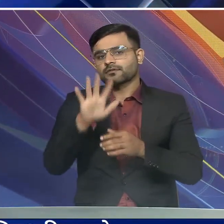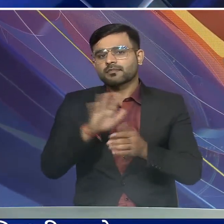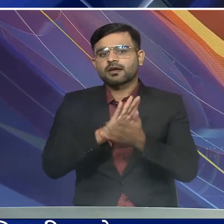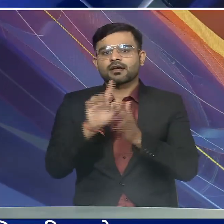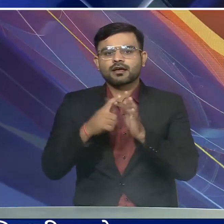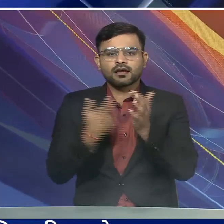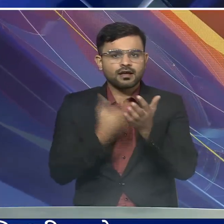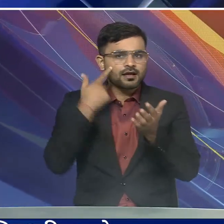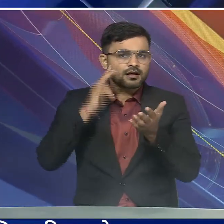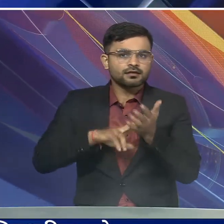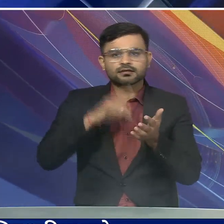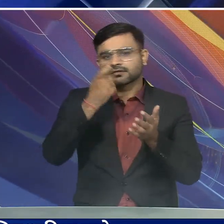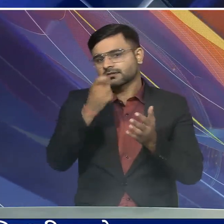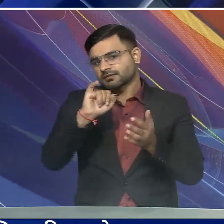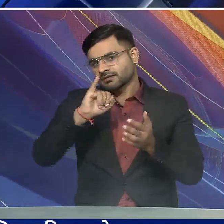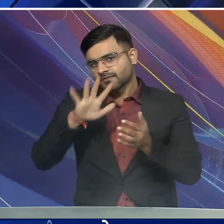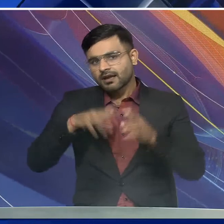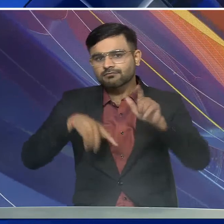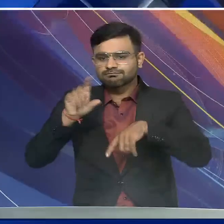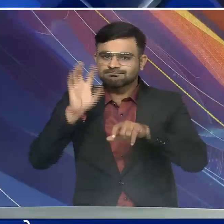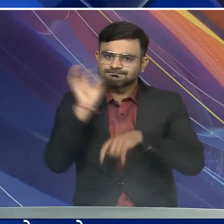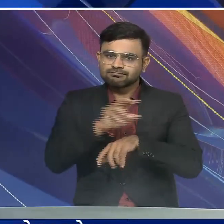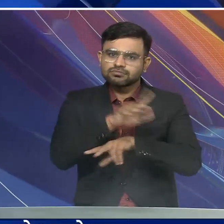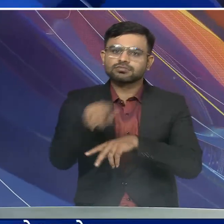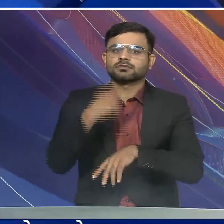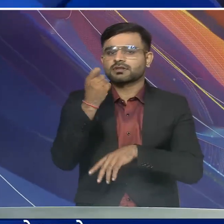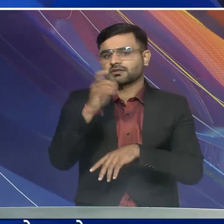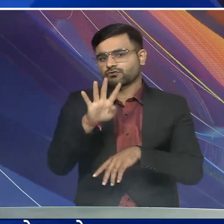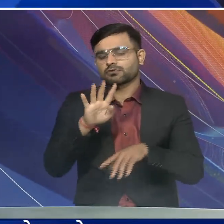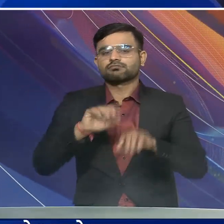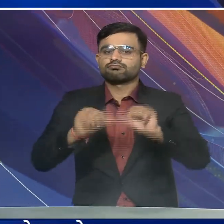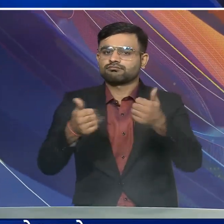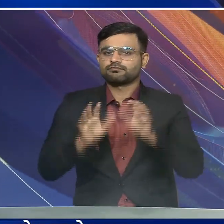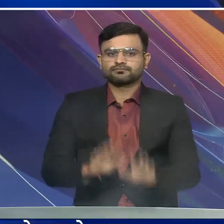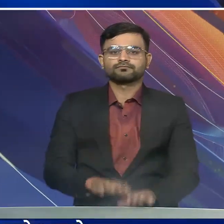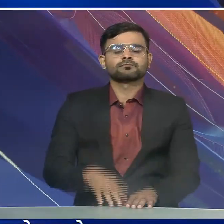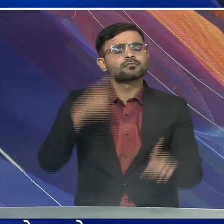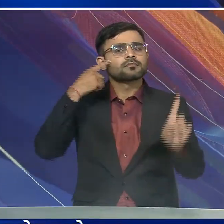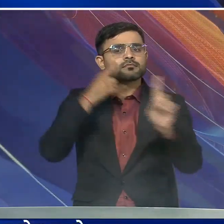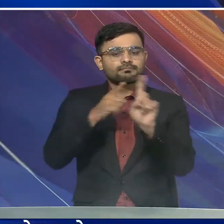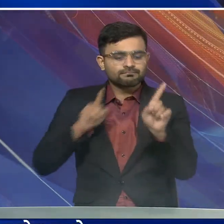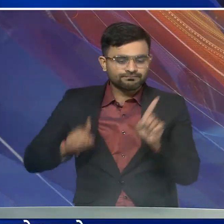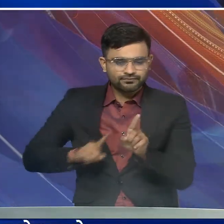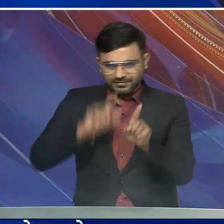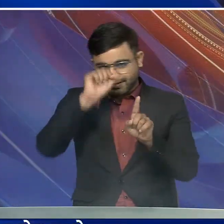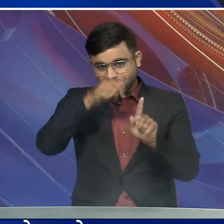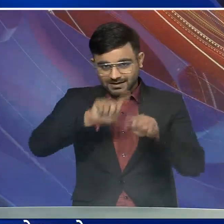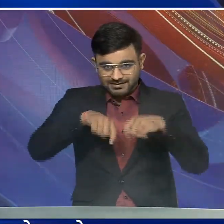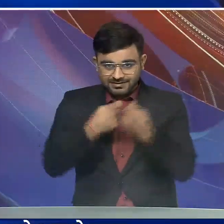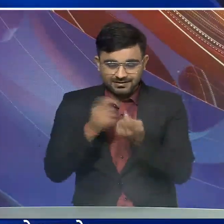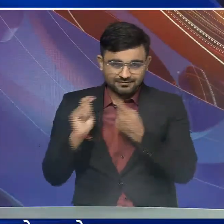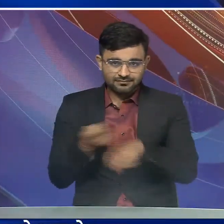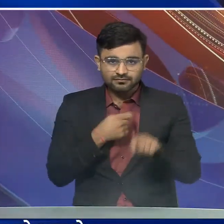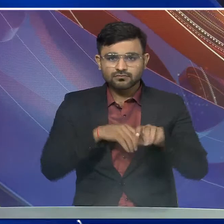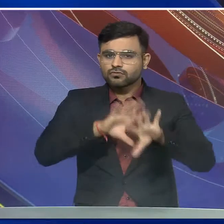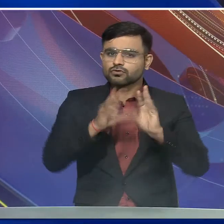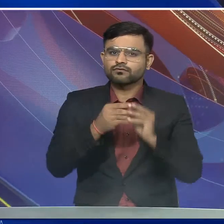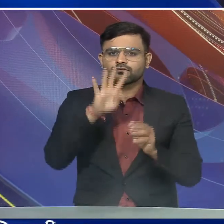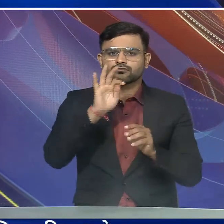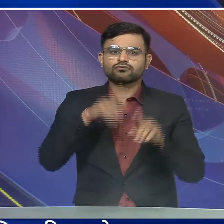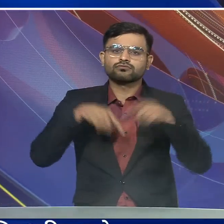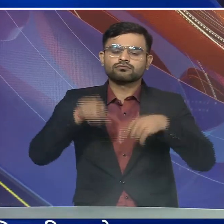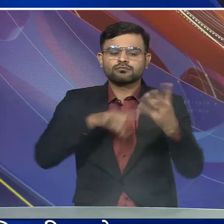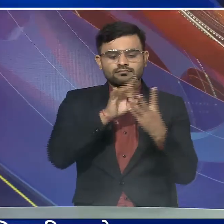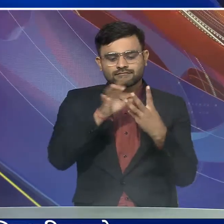65 गेंद में 74 रन बनाकर ना बात रहे लक्ष्य का पीछा करने उतरी भारतीय टीम निर्धारित 40 ओवर में